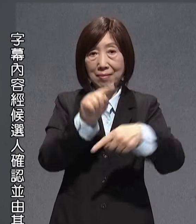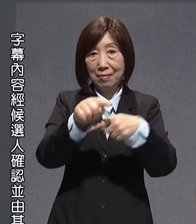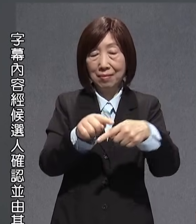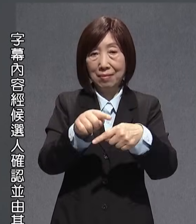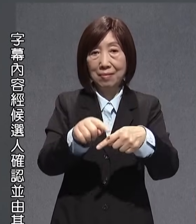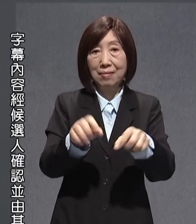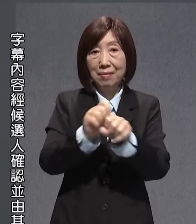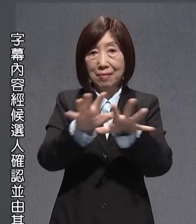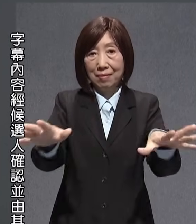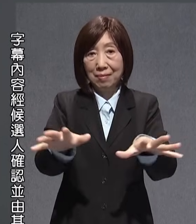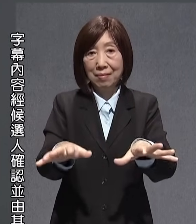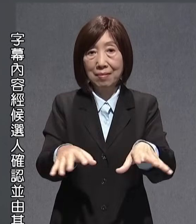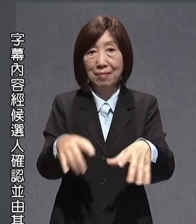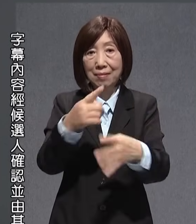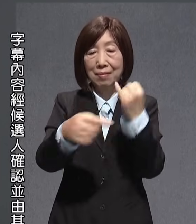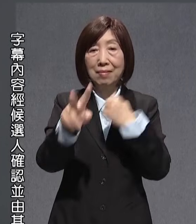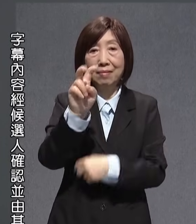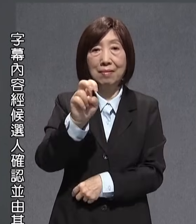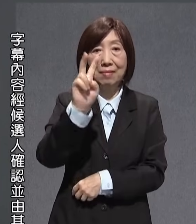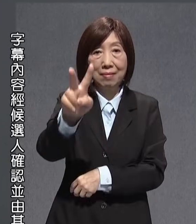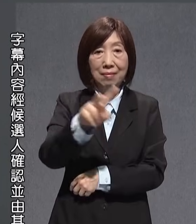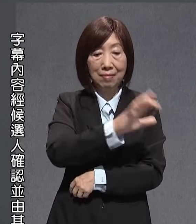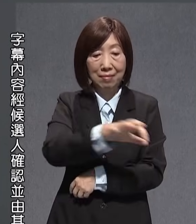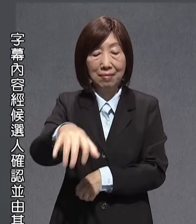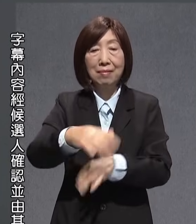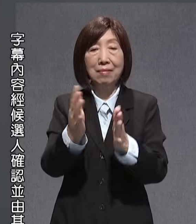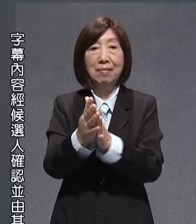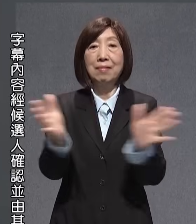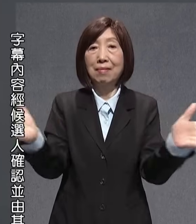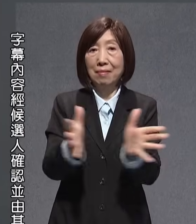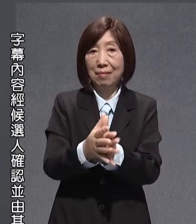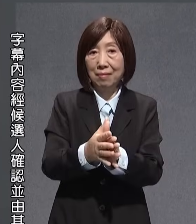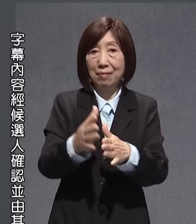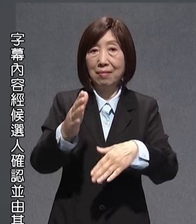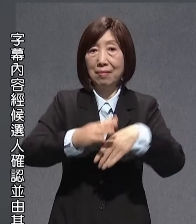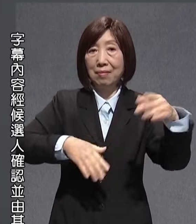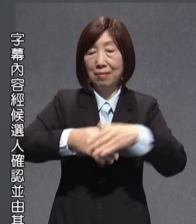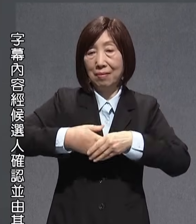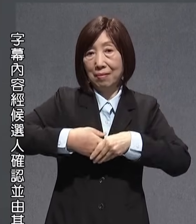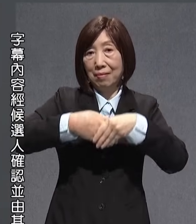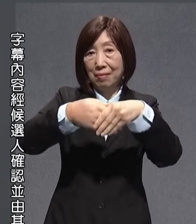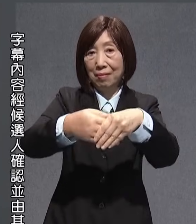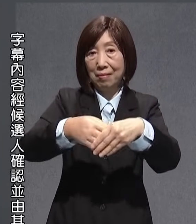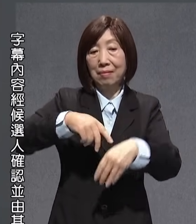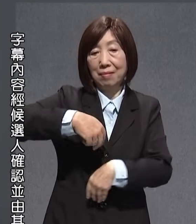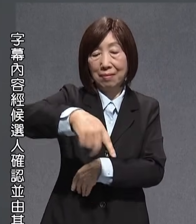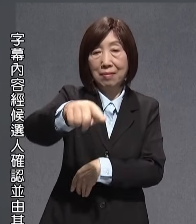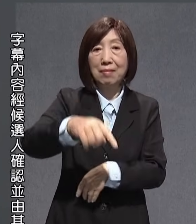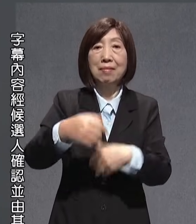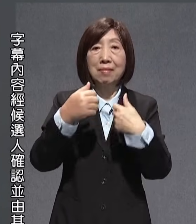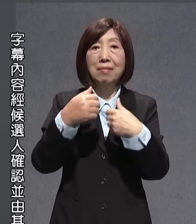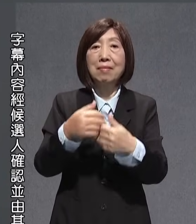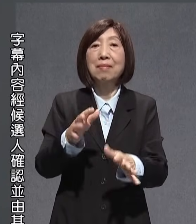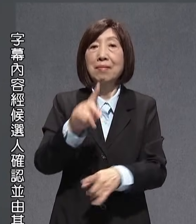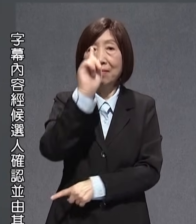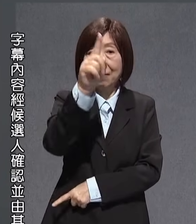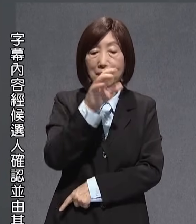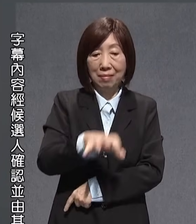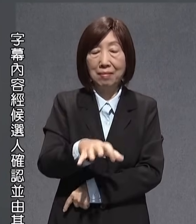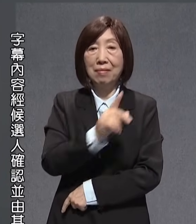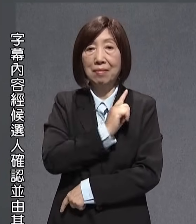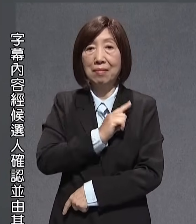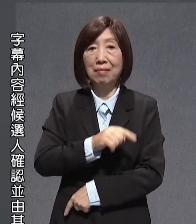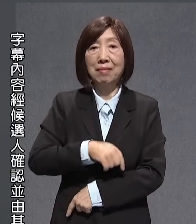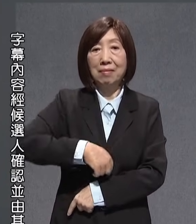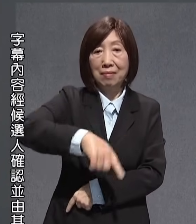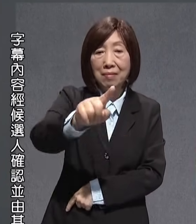22个城市手牵手往前走一步，都远比任何一个城市单独走100步要来的